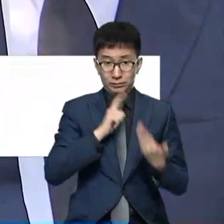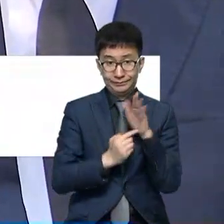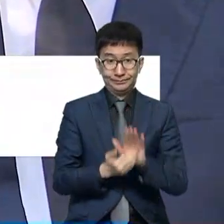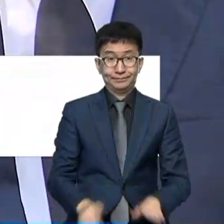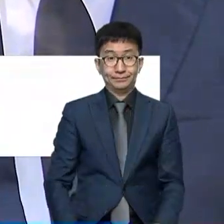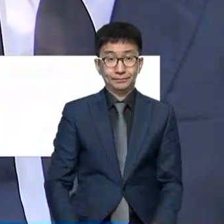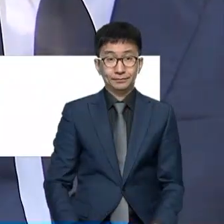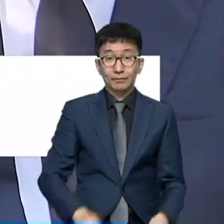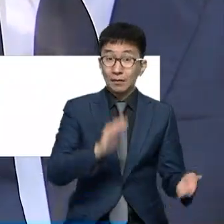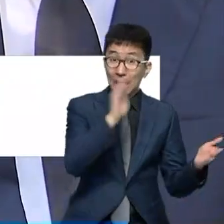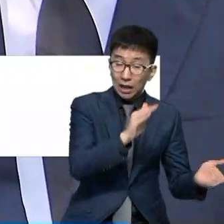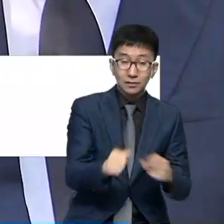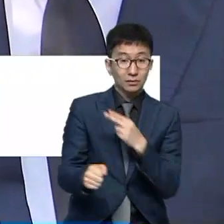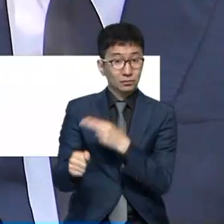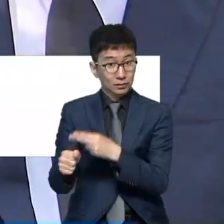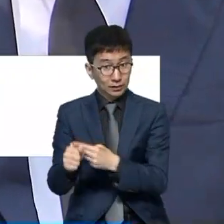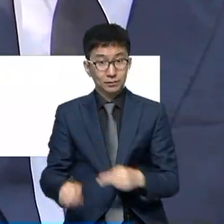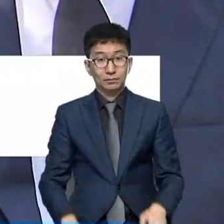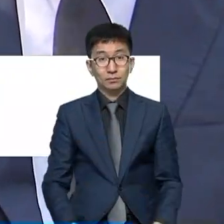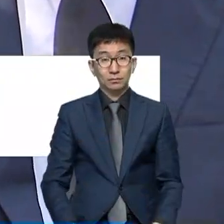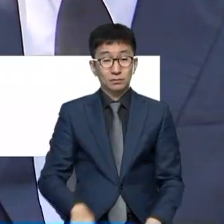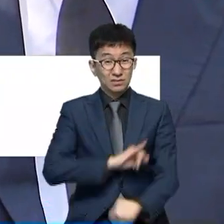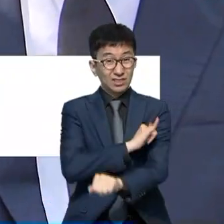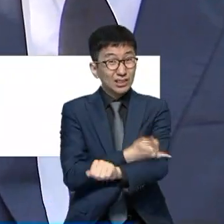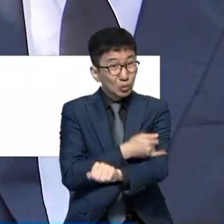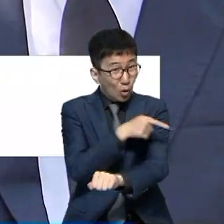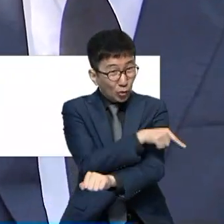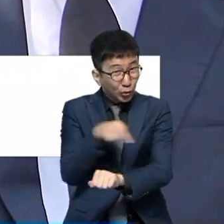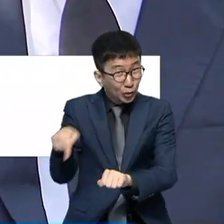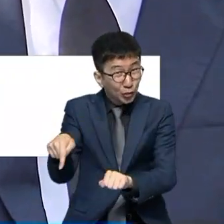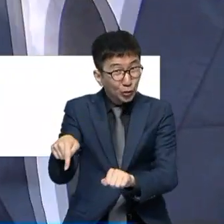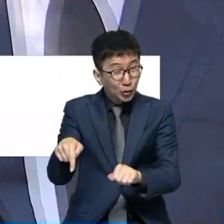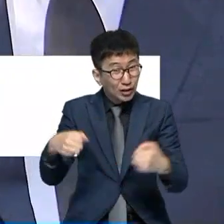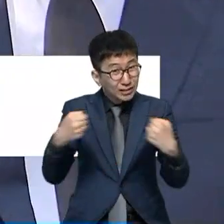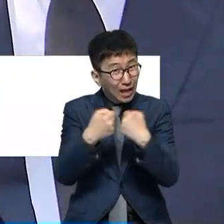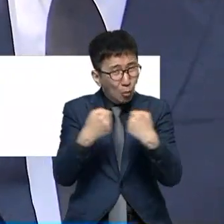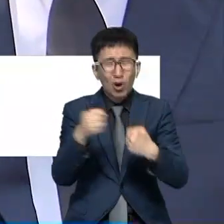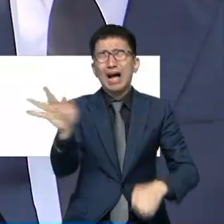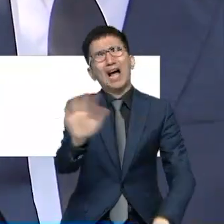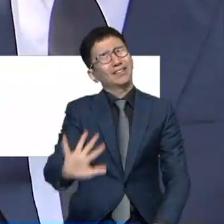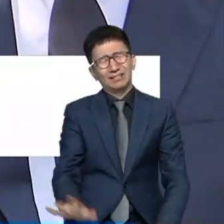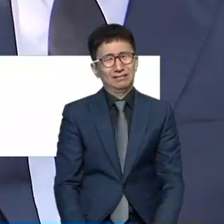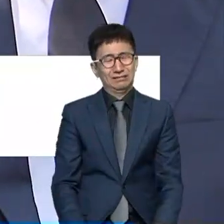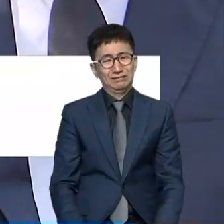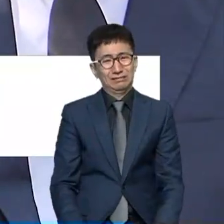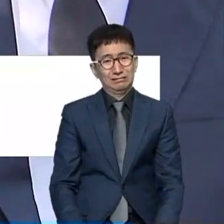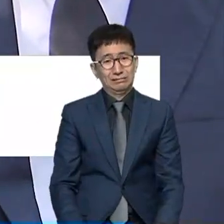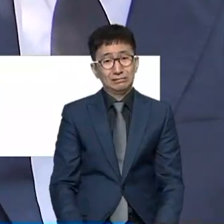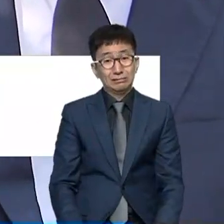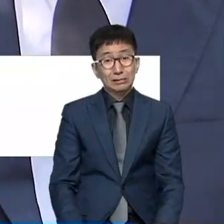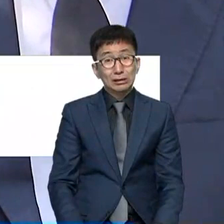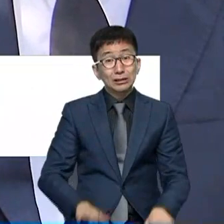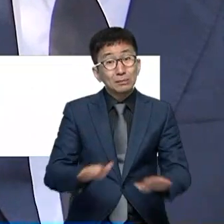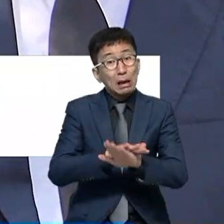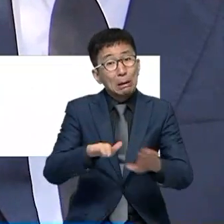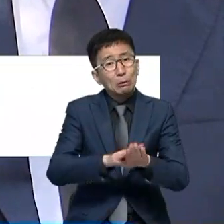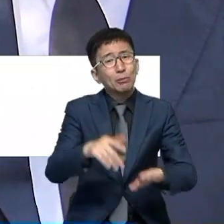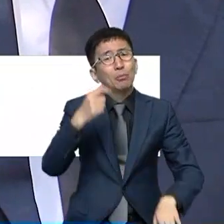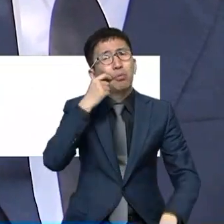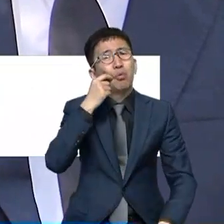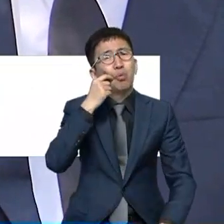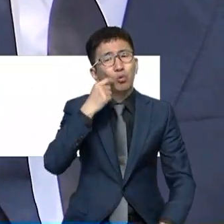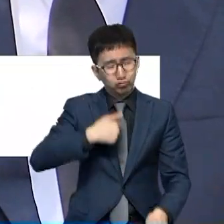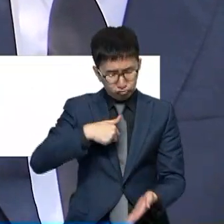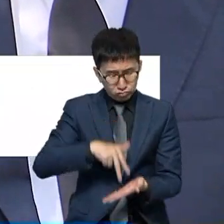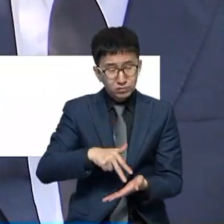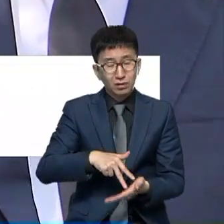학생과 선생님 간의 어떤 인권의 충돌에서 비롯된 것이다. 이런 접근은 이 문제를 근본적으로